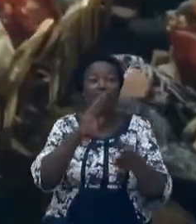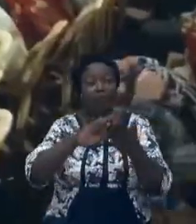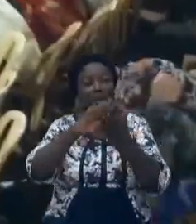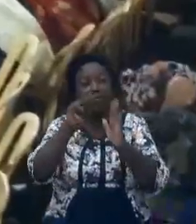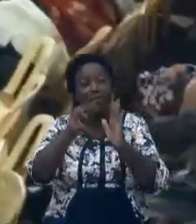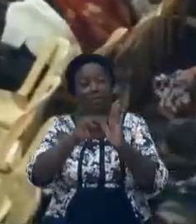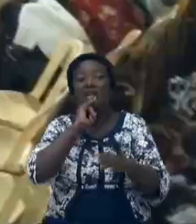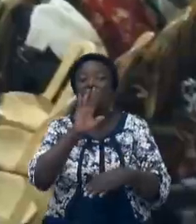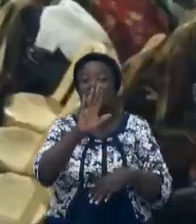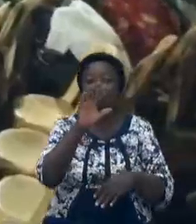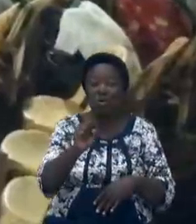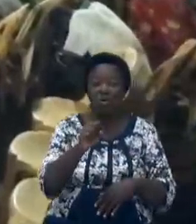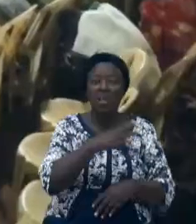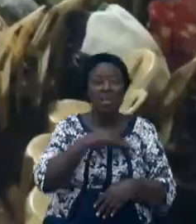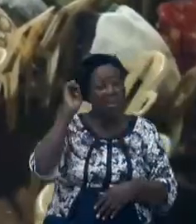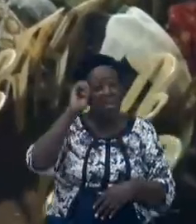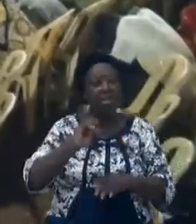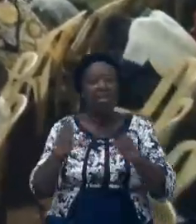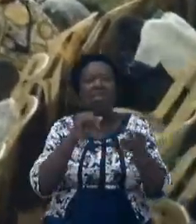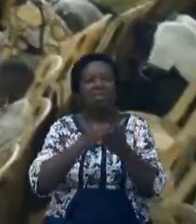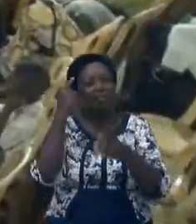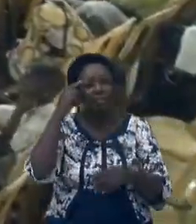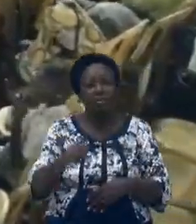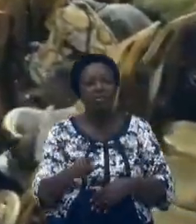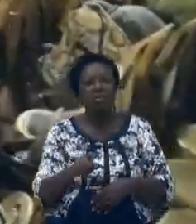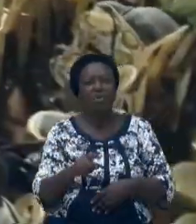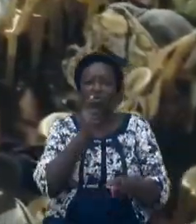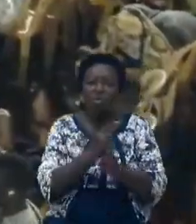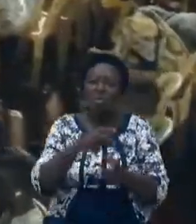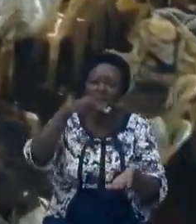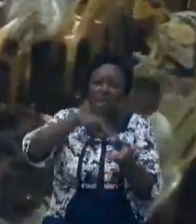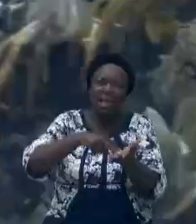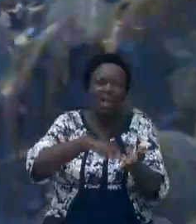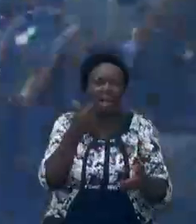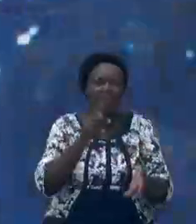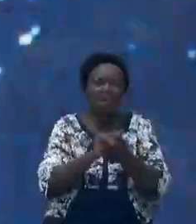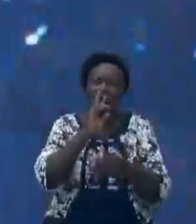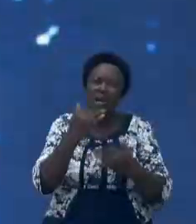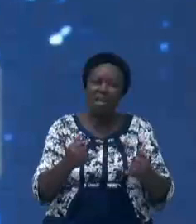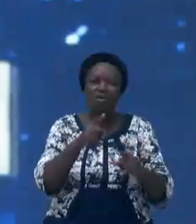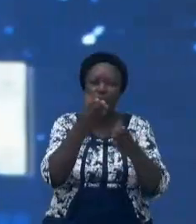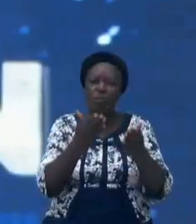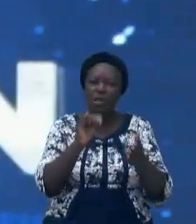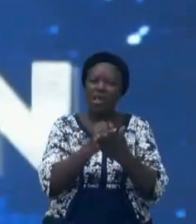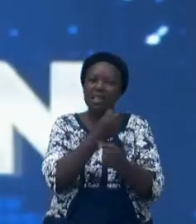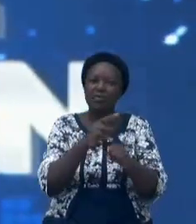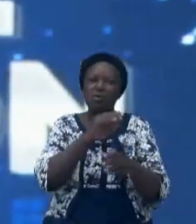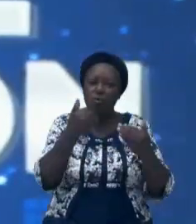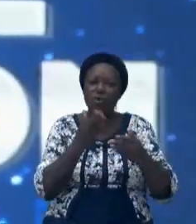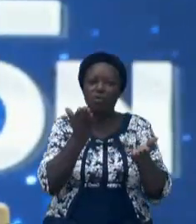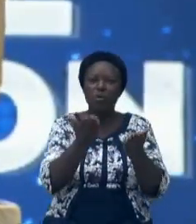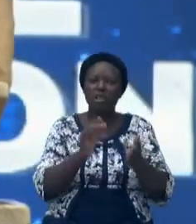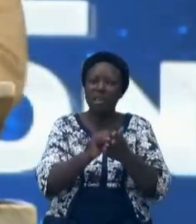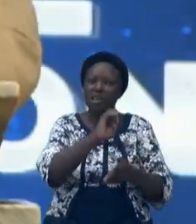l'inspiration accompli le salut le pardon accomplir pour toi il a fait pour toi lève-toi pas tout tu es